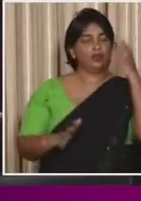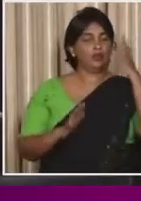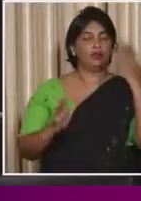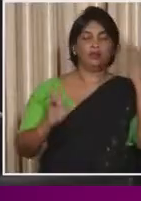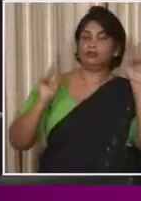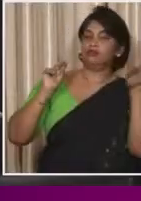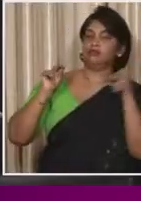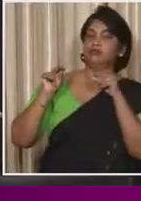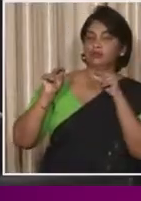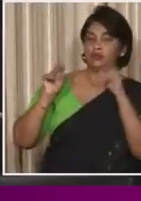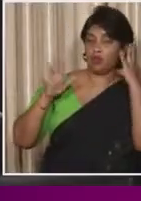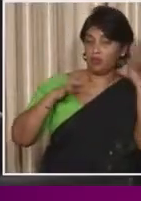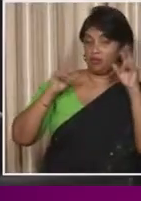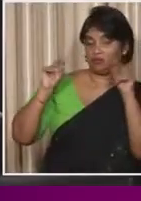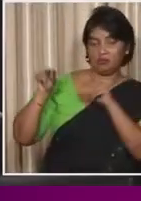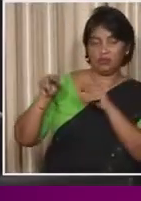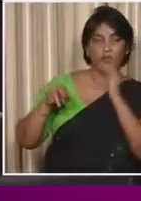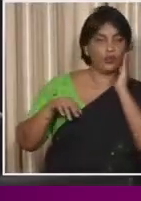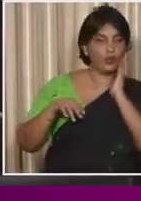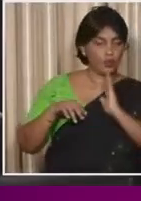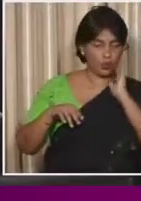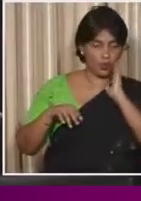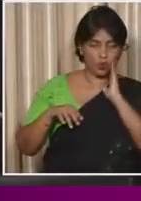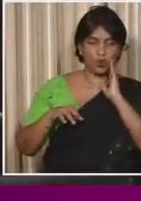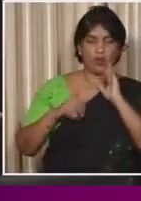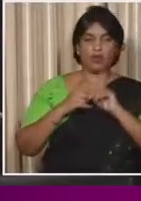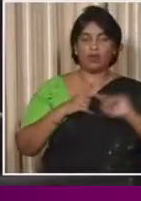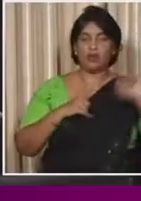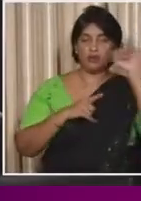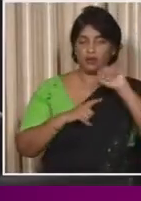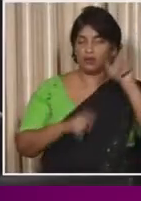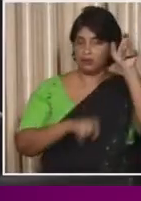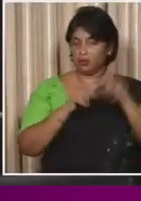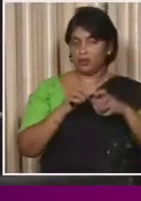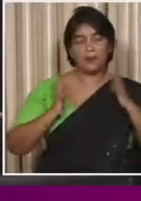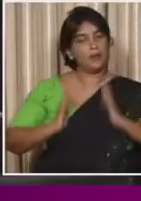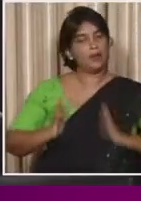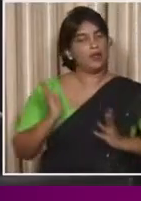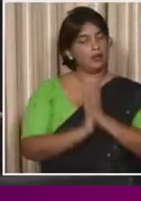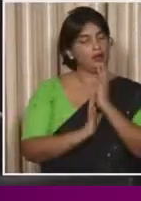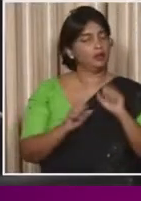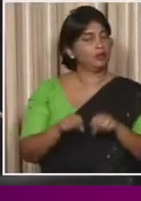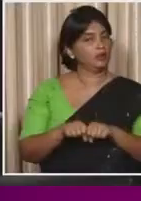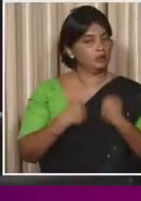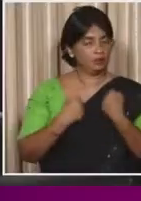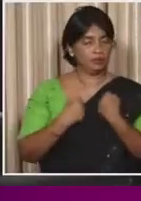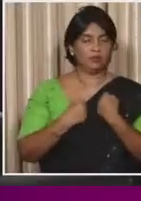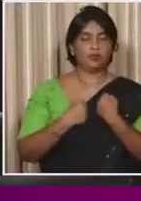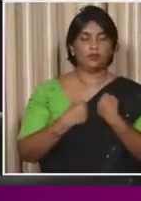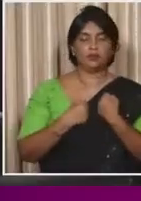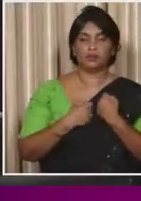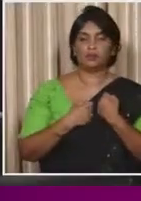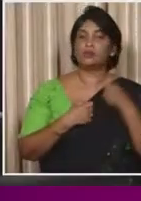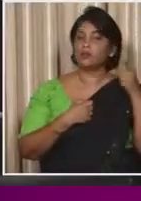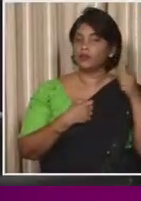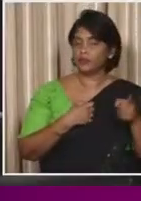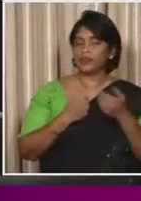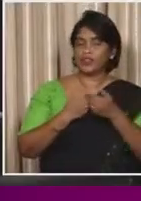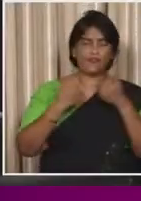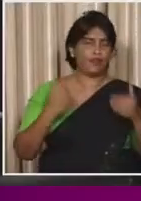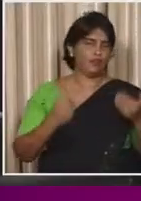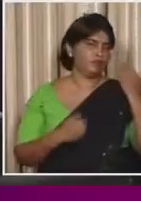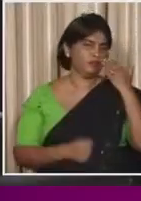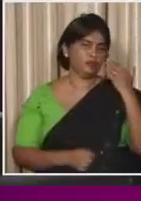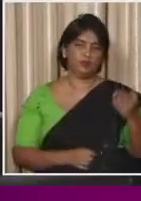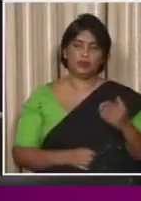தொடர்பில் குறிப்பிட்டு பாலஸ்தீன நிலைமை குறித்து பேசுகின்றனர். பாலஸ்தீனத்தில் அதிகளவான மக்கள் கொல்லப்படுகின்றார்கள். இவர்களில்